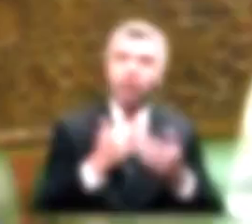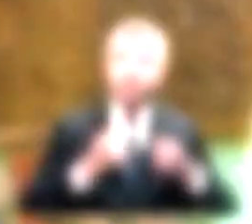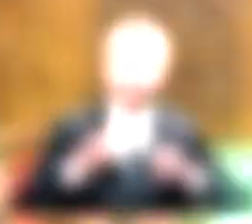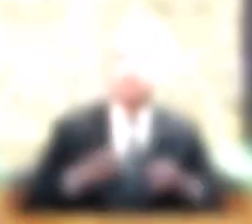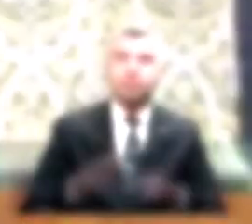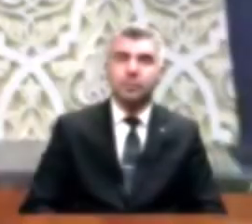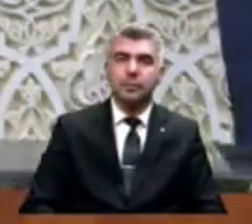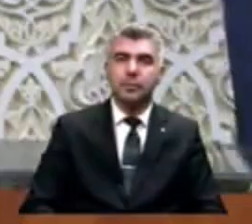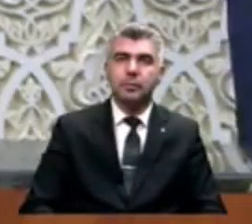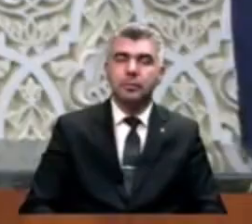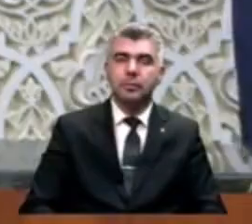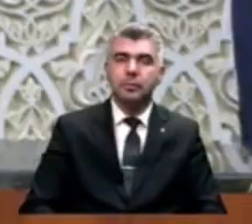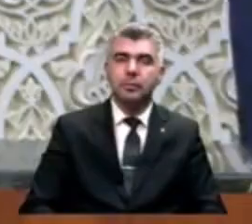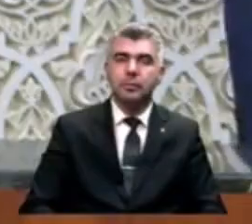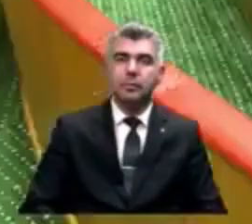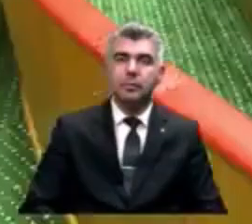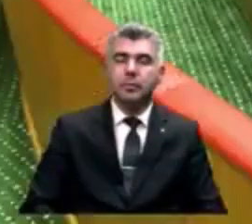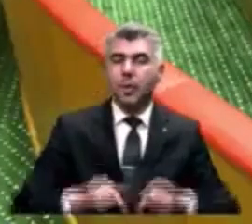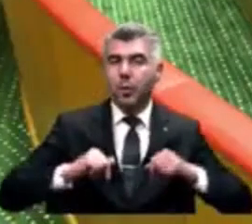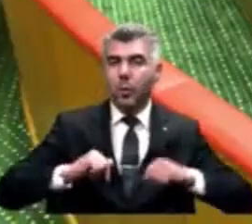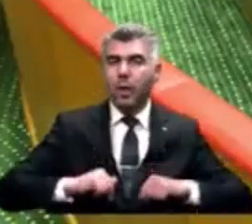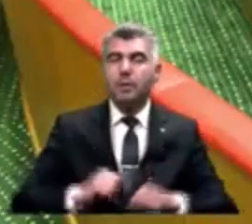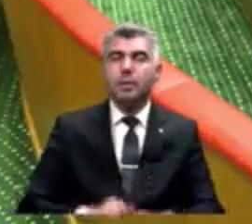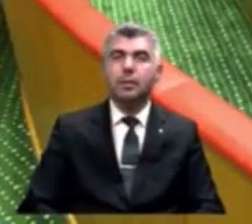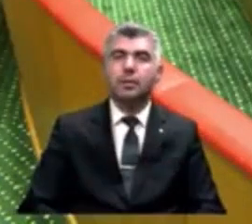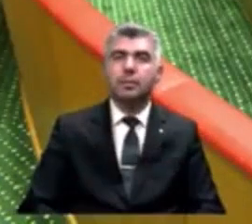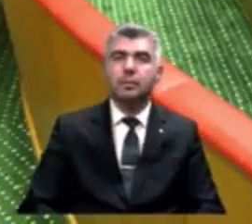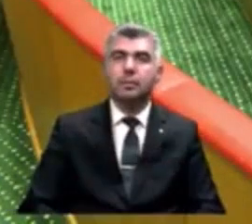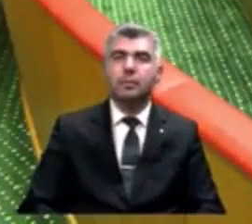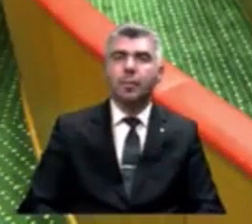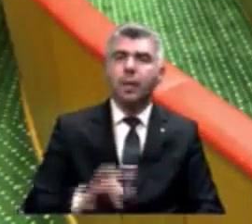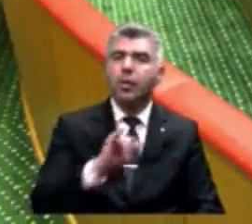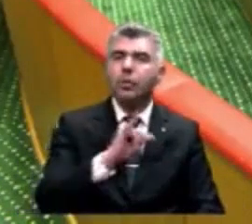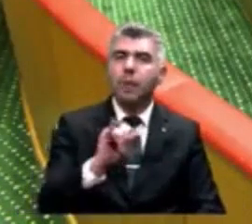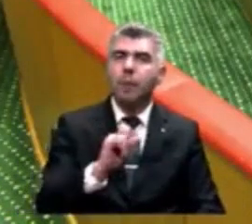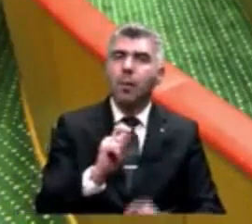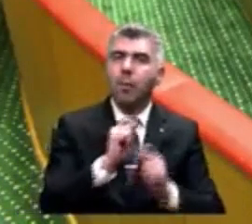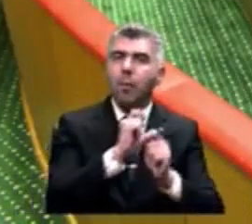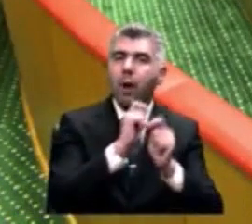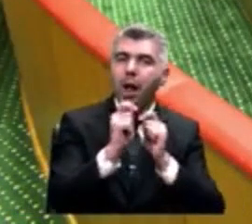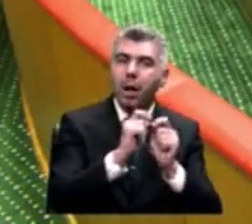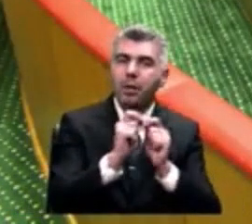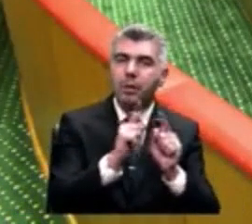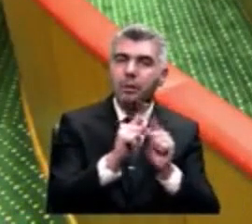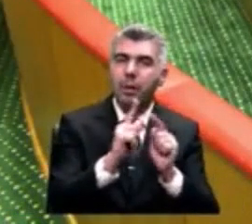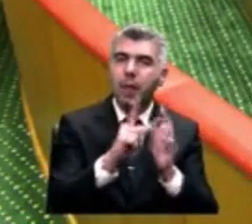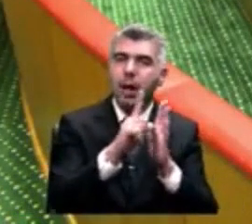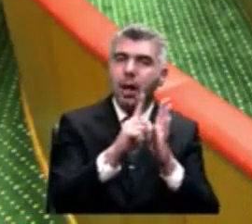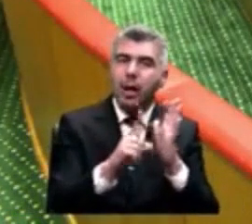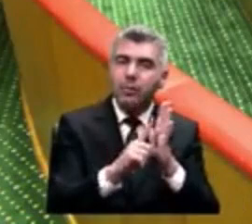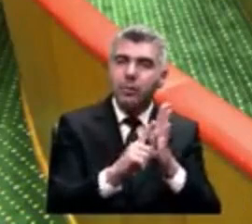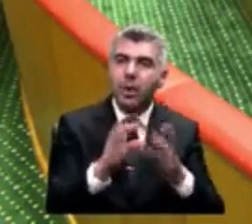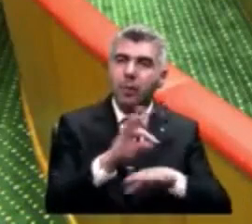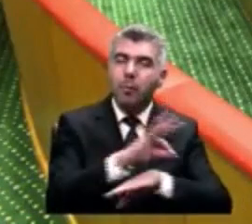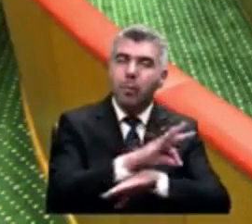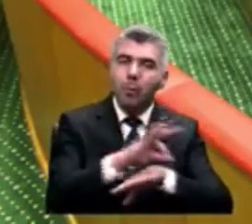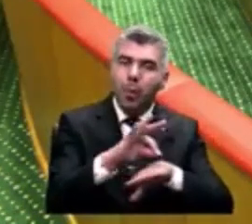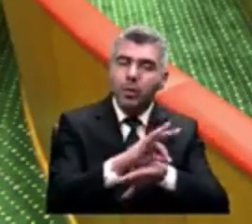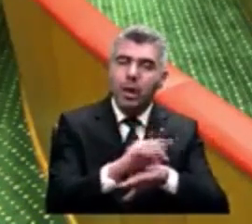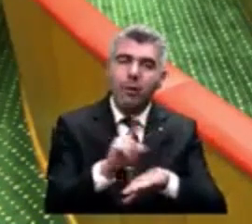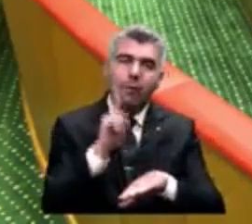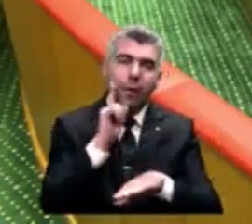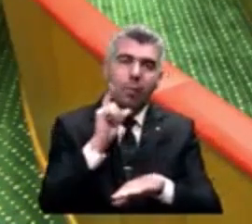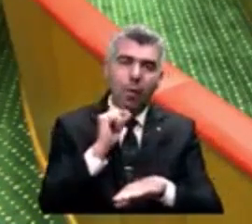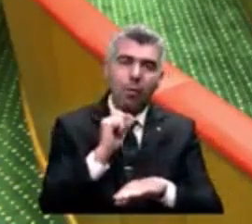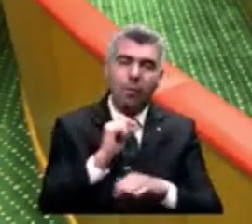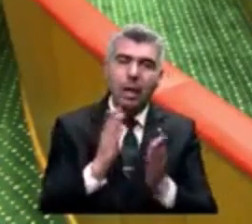الرئيس. السيد الوزير المحترم، لن نناقش اليوم المرسوم المتعلق بالنظام الأساسي الخاص بموظفي قطاع